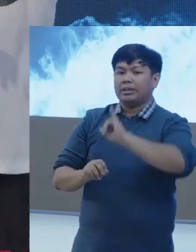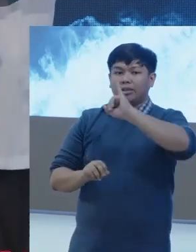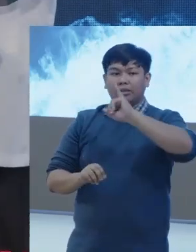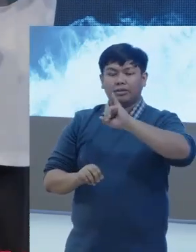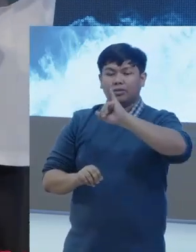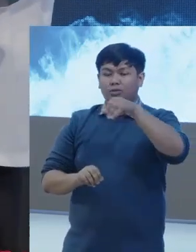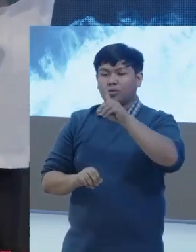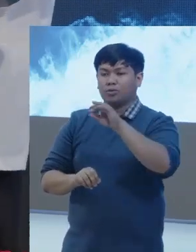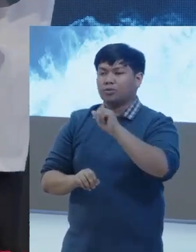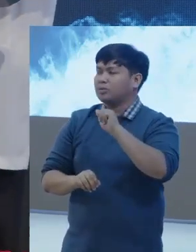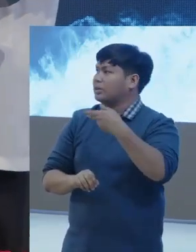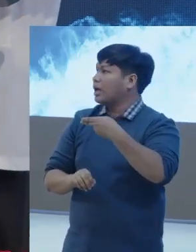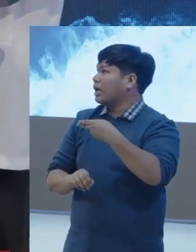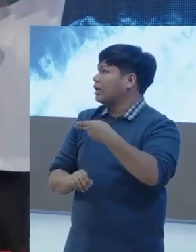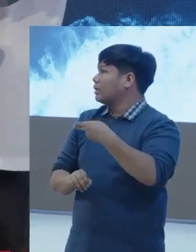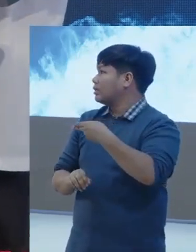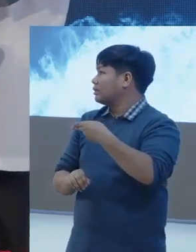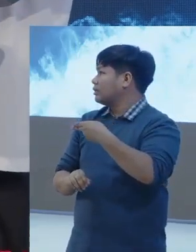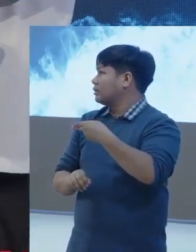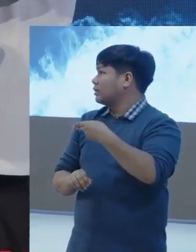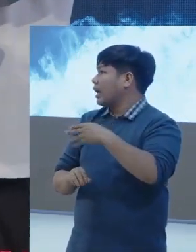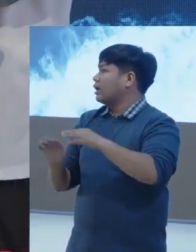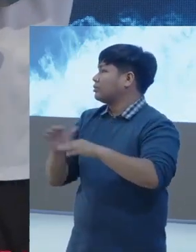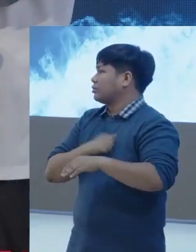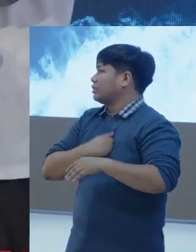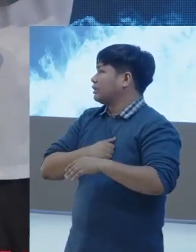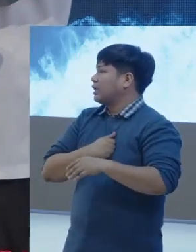Assyria? Yung bayan ng Nineveh.